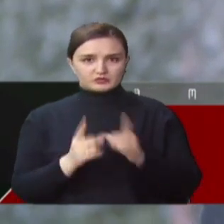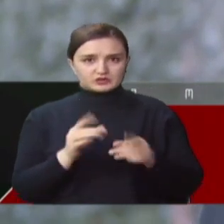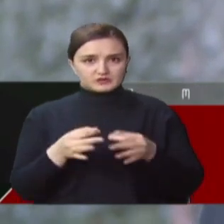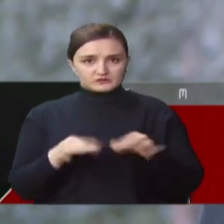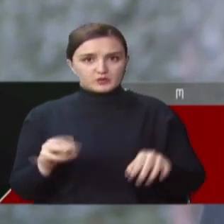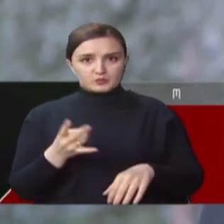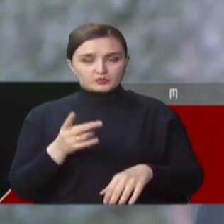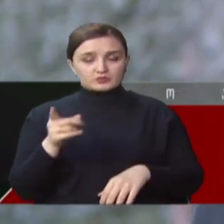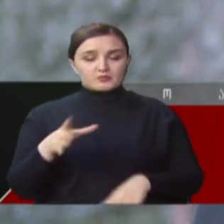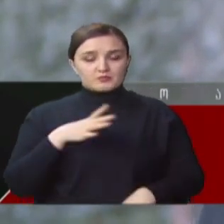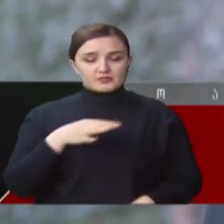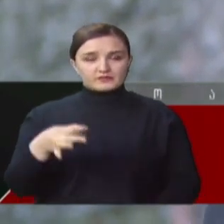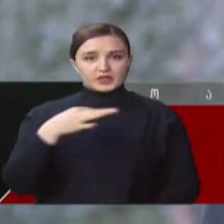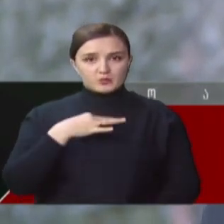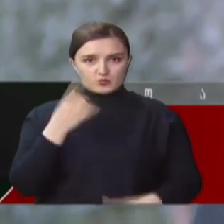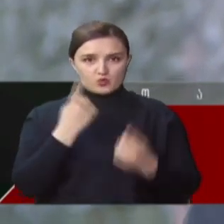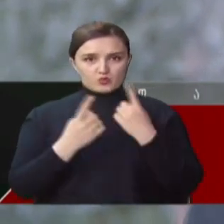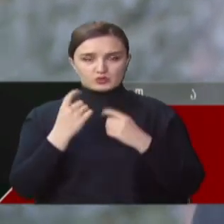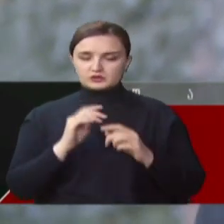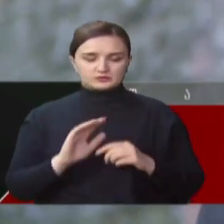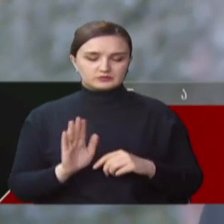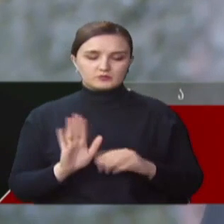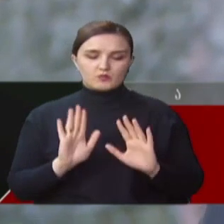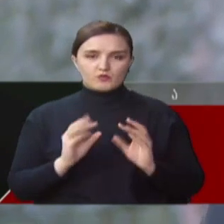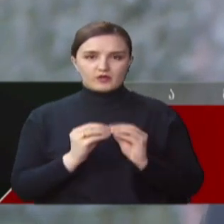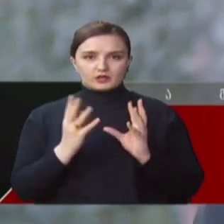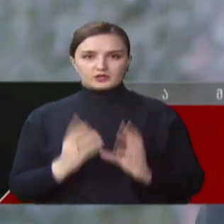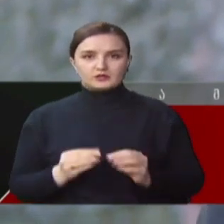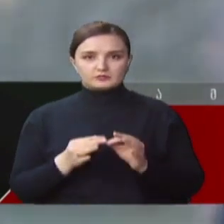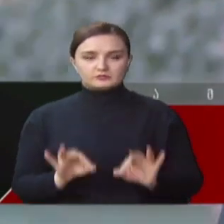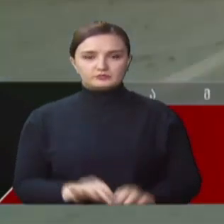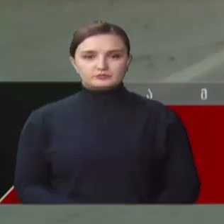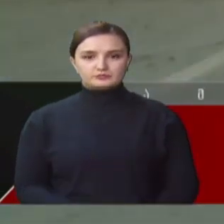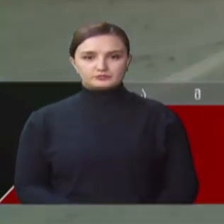ამ ეტაპზე მათგან მიღებული ინფორმაციით მხოლოდ ეს პრაქტიკა იქნება შენარჩუნებული.